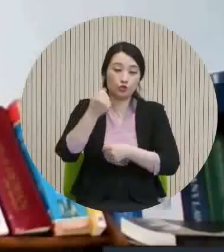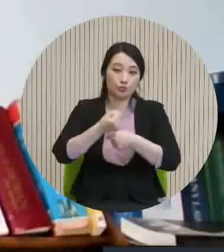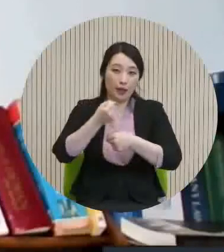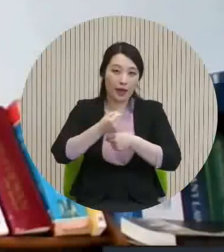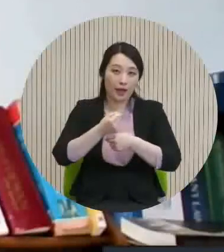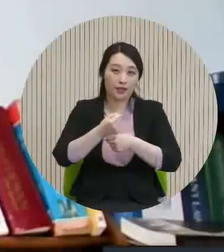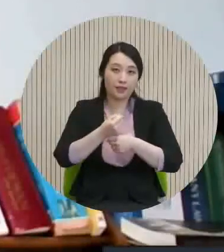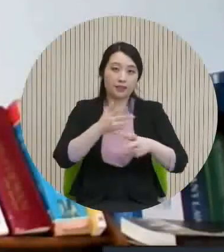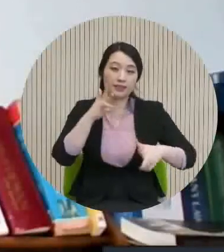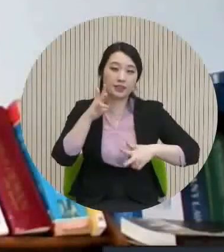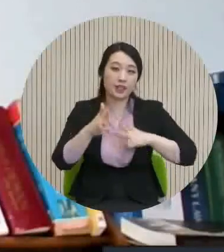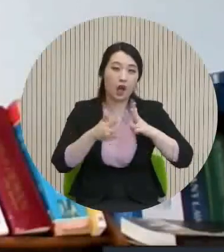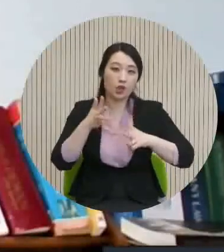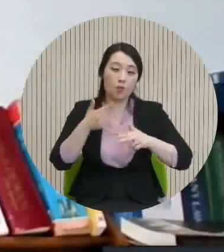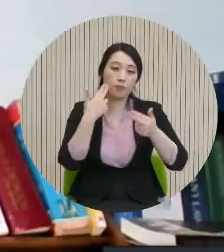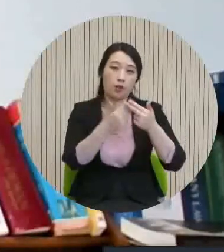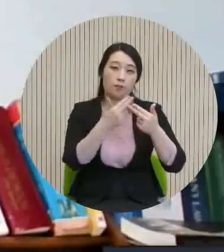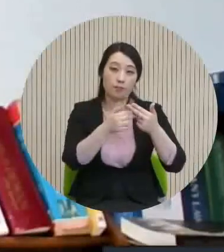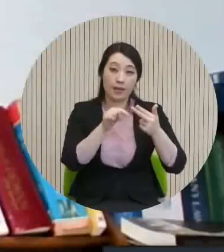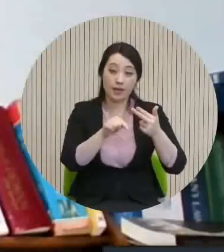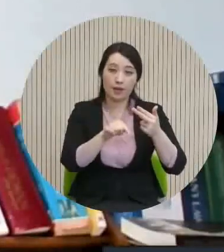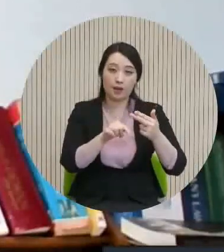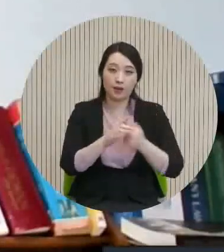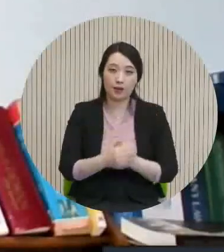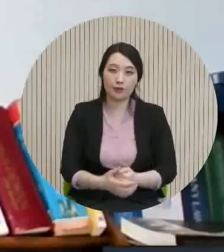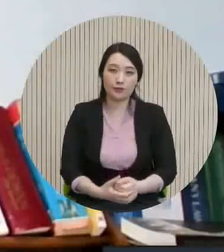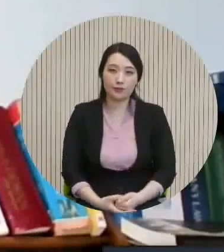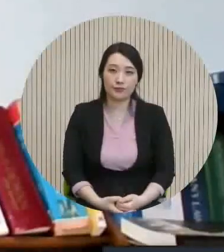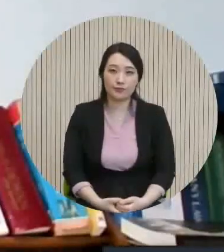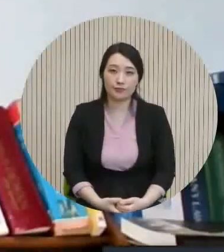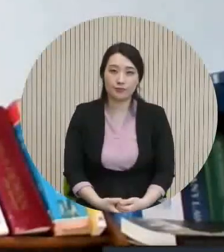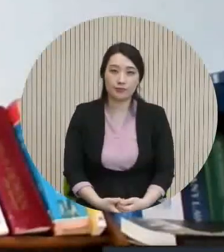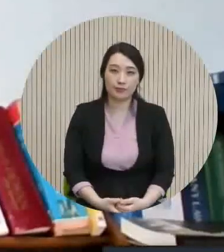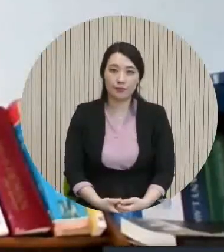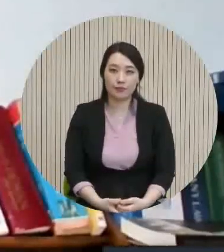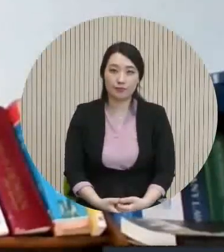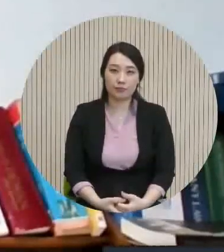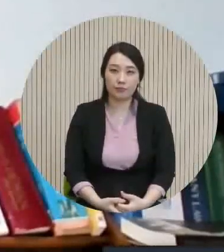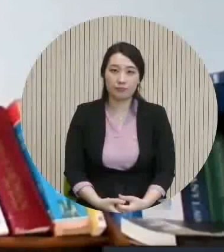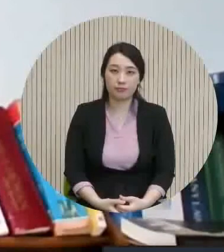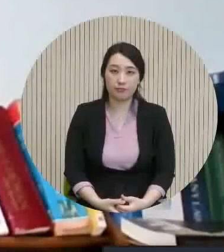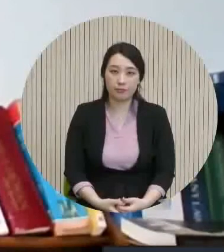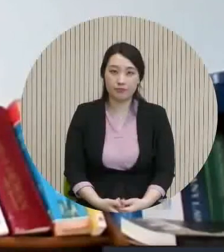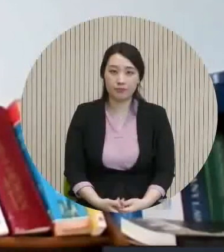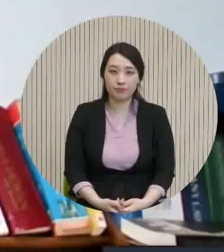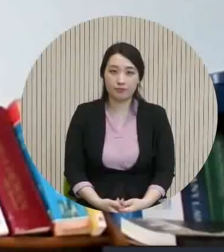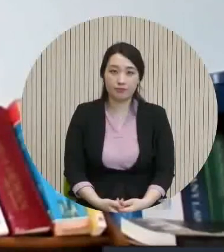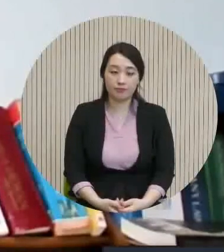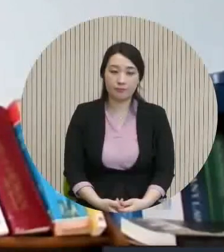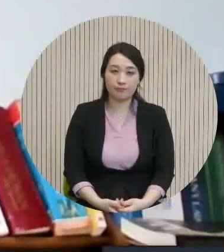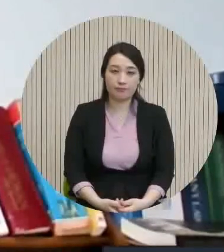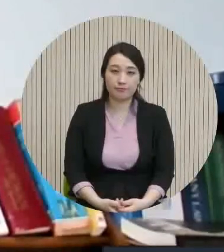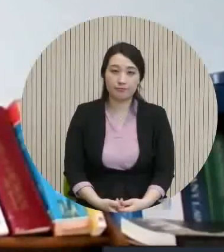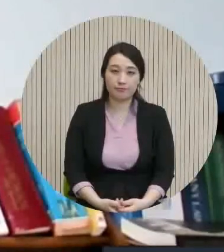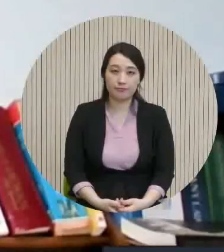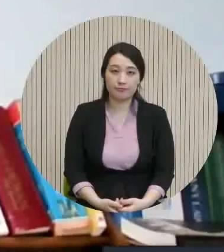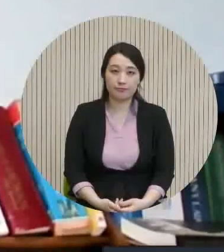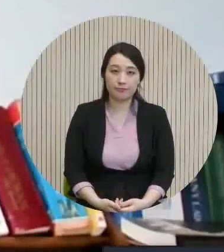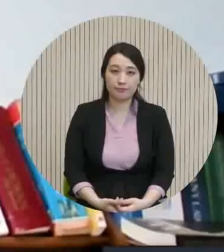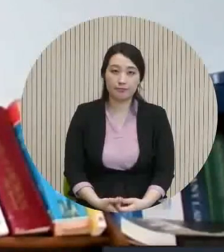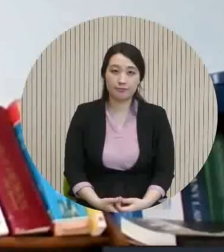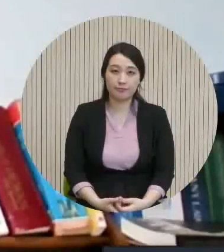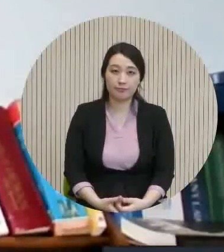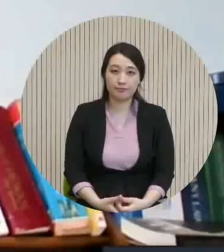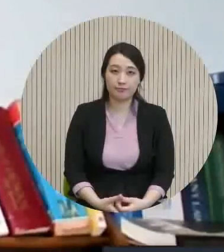협회는 To